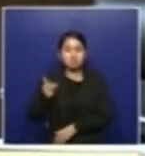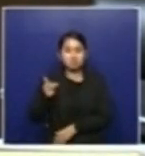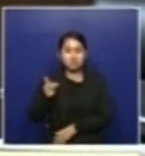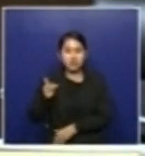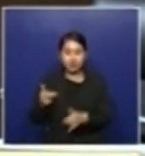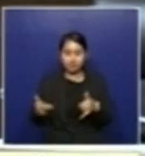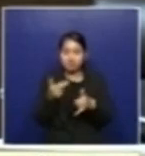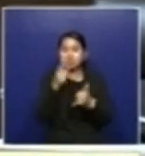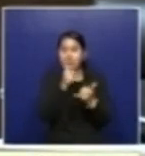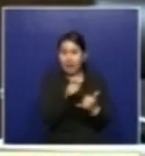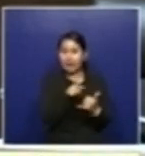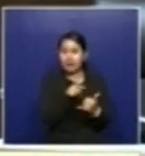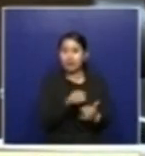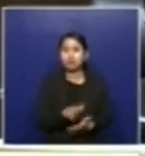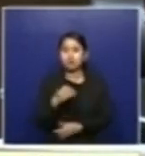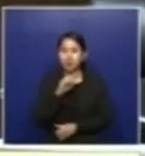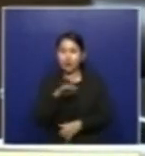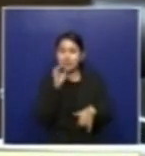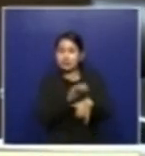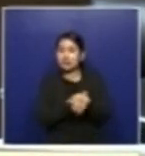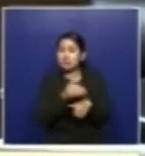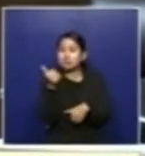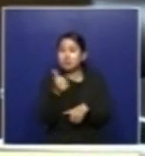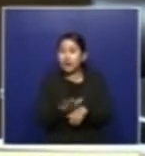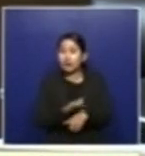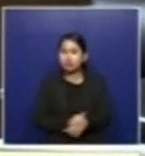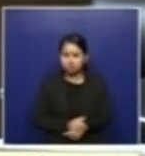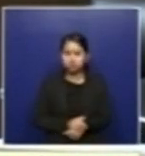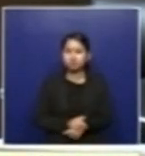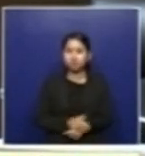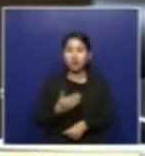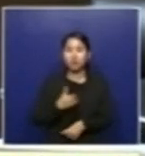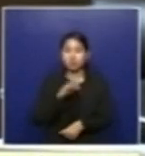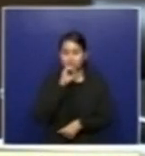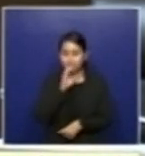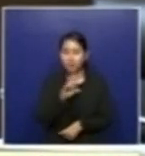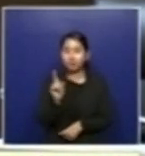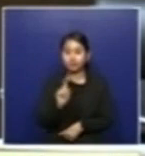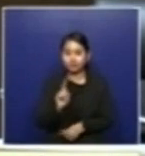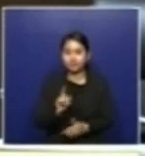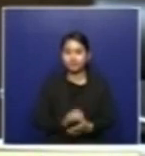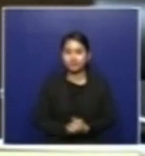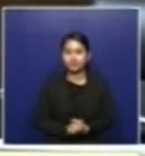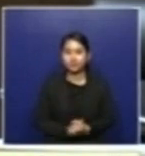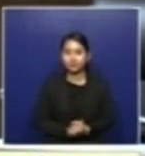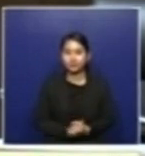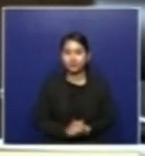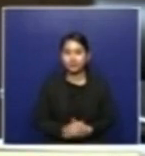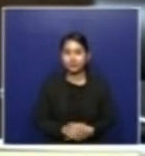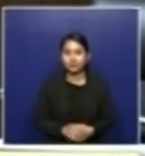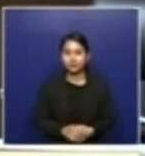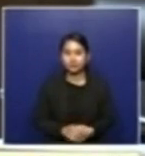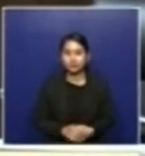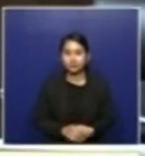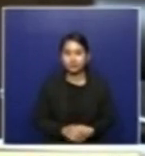กยิงตายในบ่อนท่านยังบอกว่ามือปืนจับไม่ได้ผมต้องเรียนอย่างนี้ครับว่าตอนนี้เนี่ย